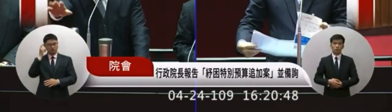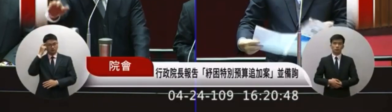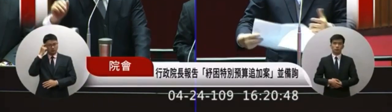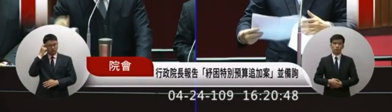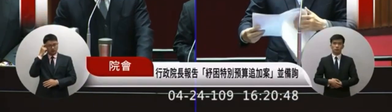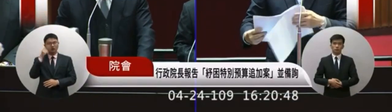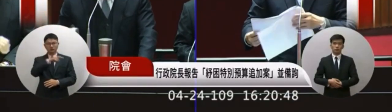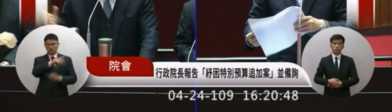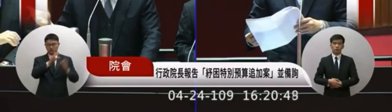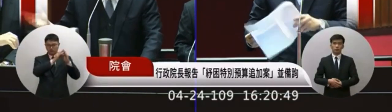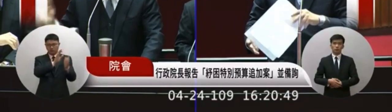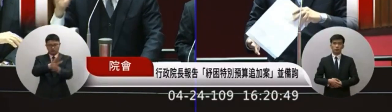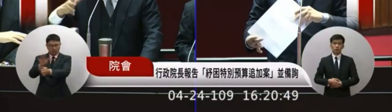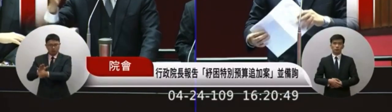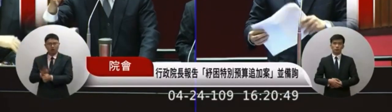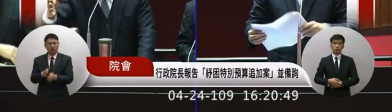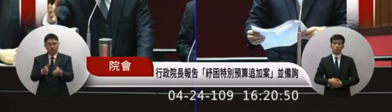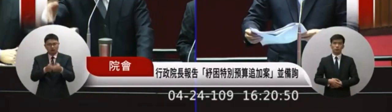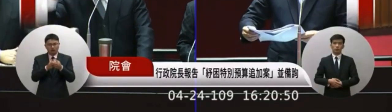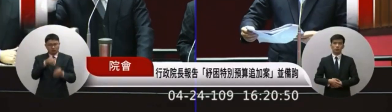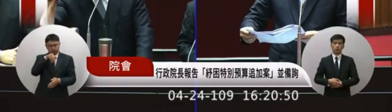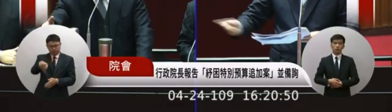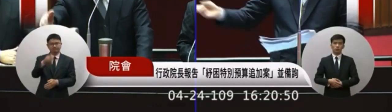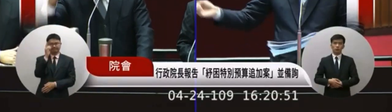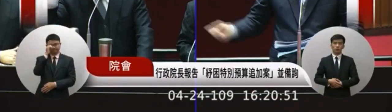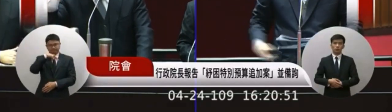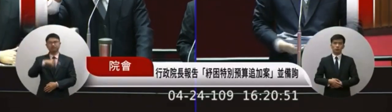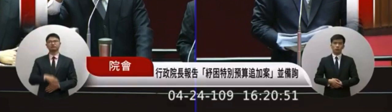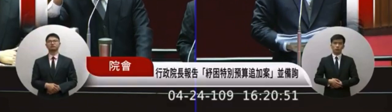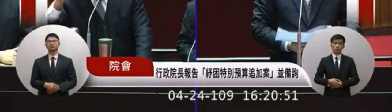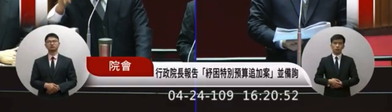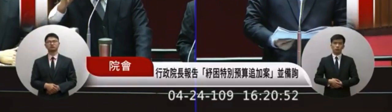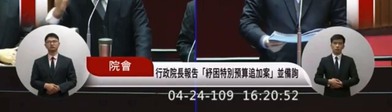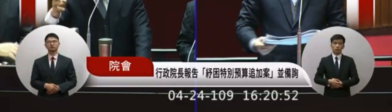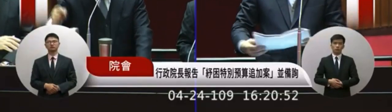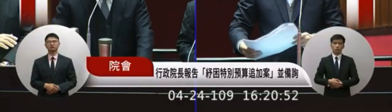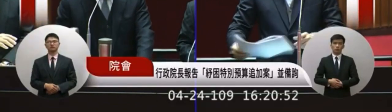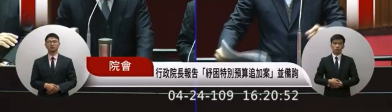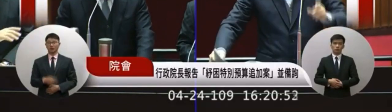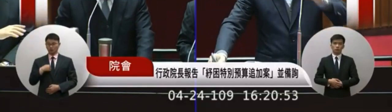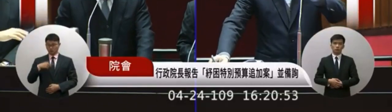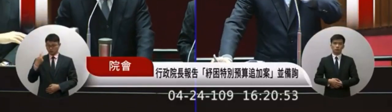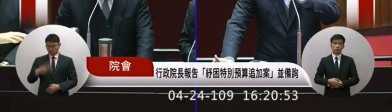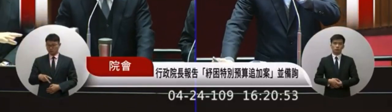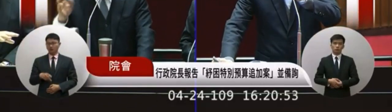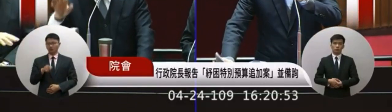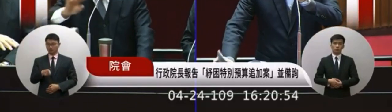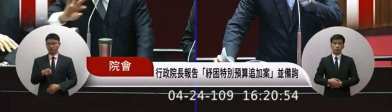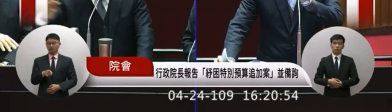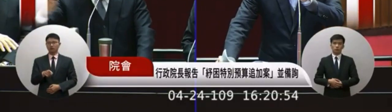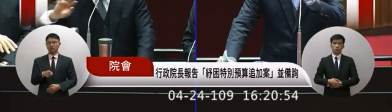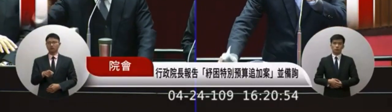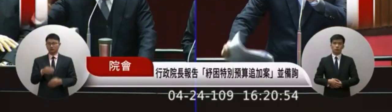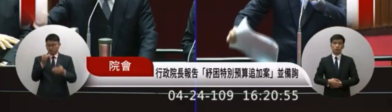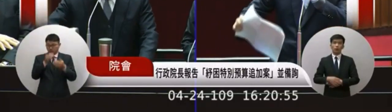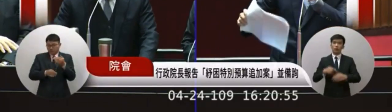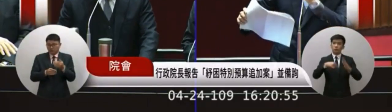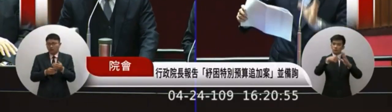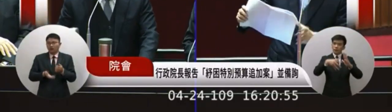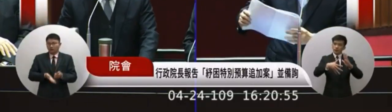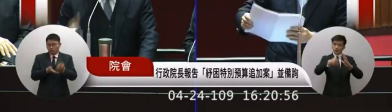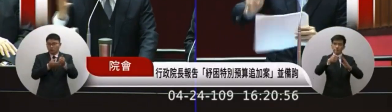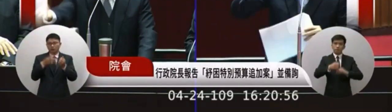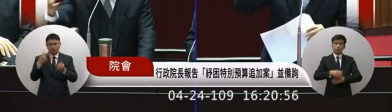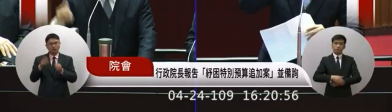到，袂使一行懂。或者啊，连这个还加免责条款，还加风险除外。